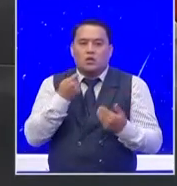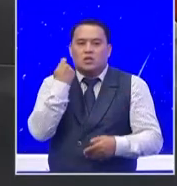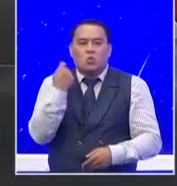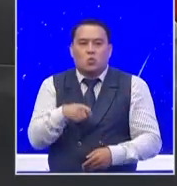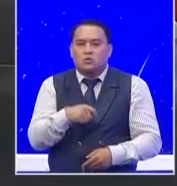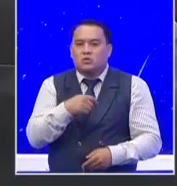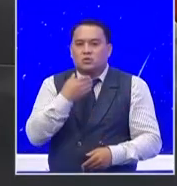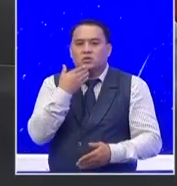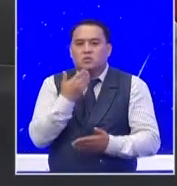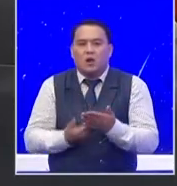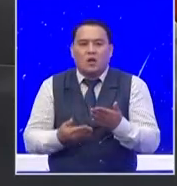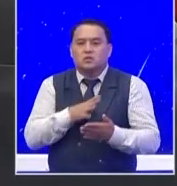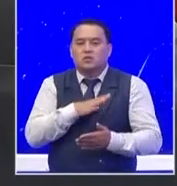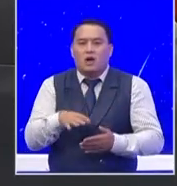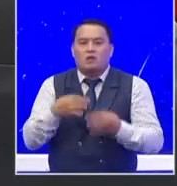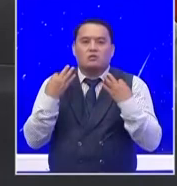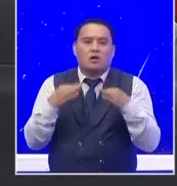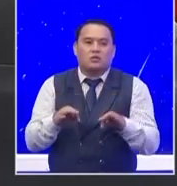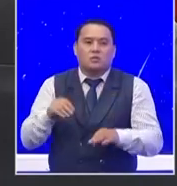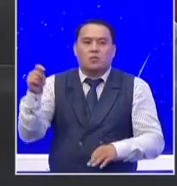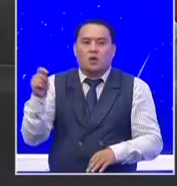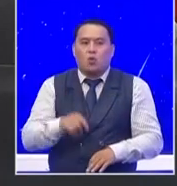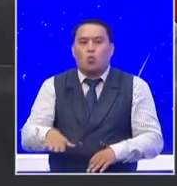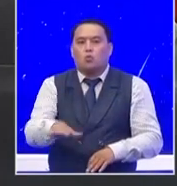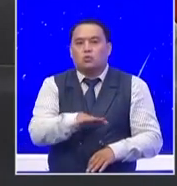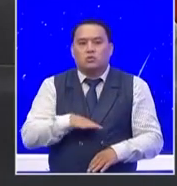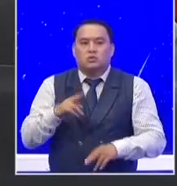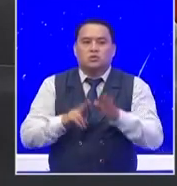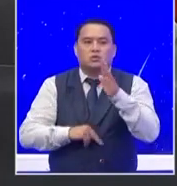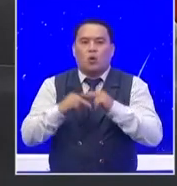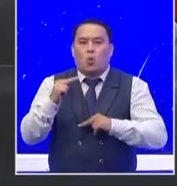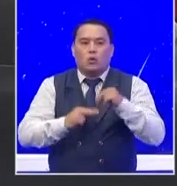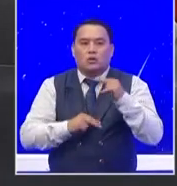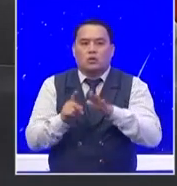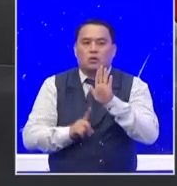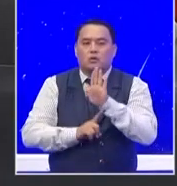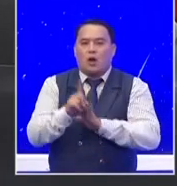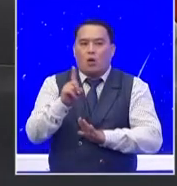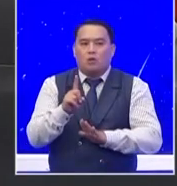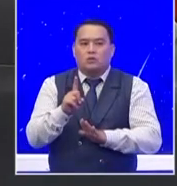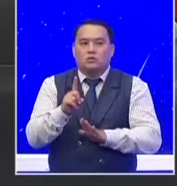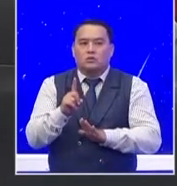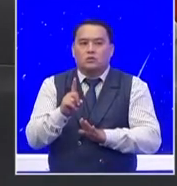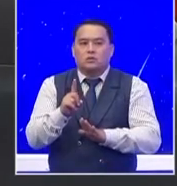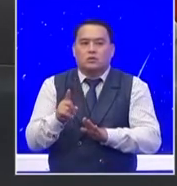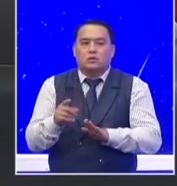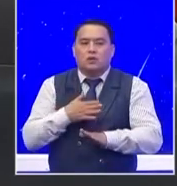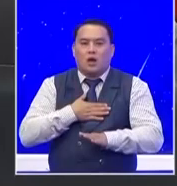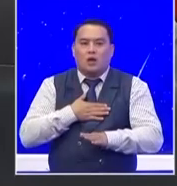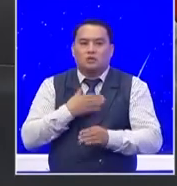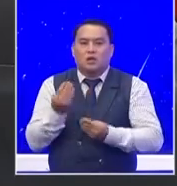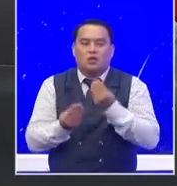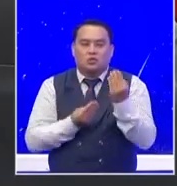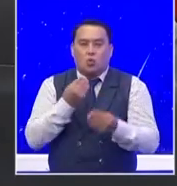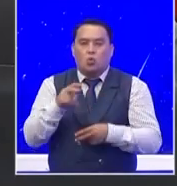Никто нас не спрашивал никакого разрешения. Вчера пришли молча строители и начали тут убирать, выкапывать наши